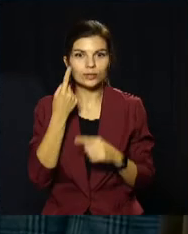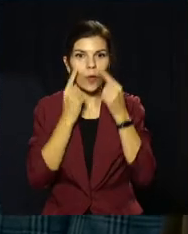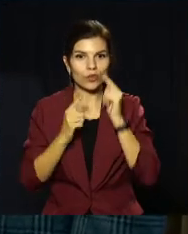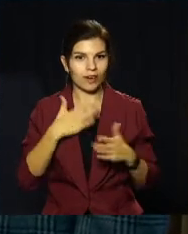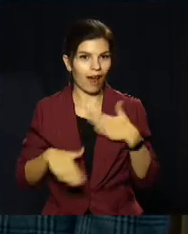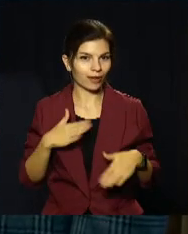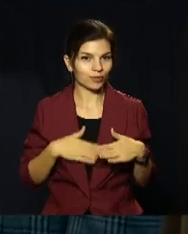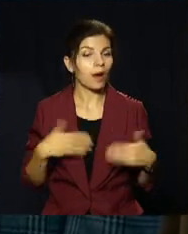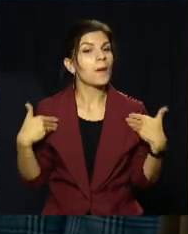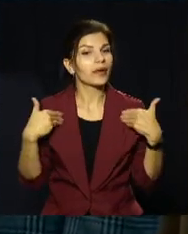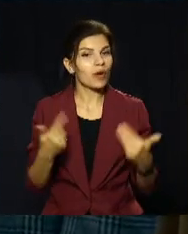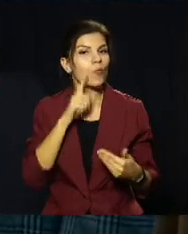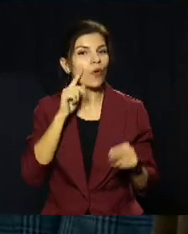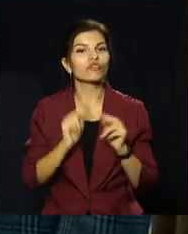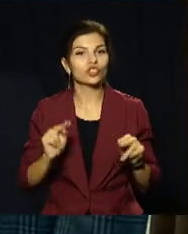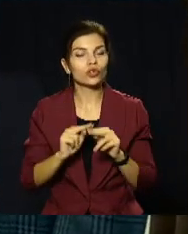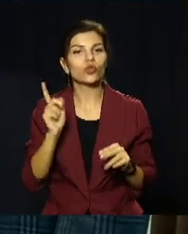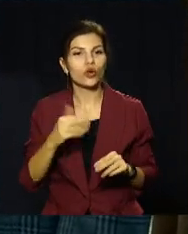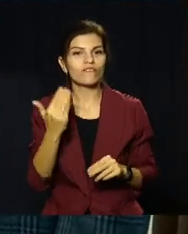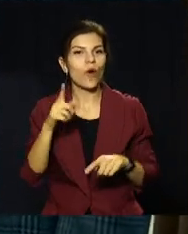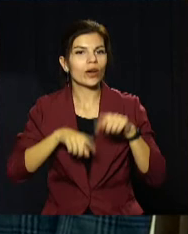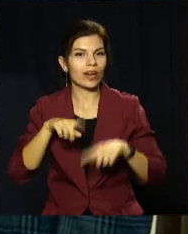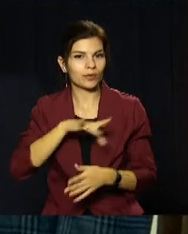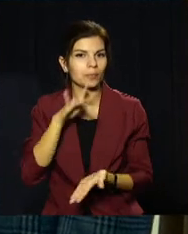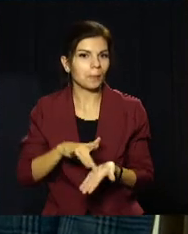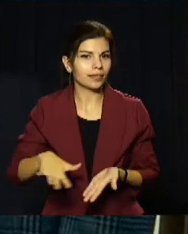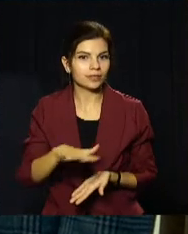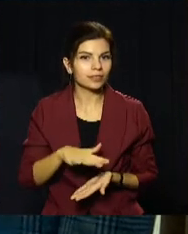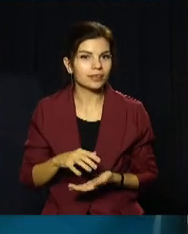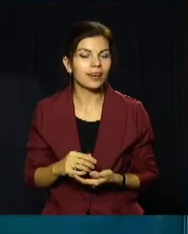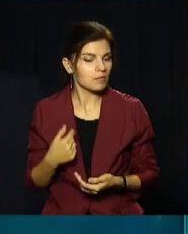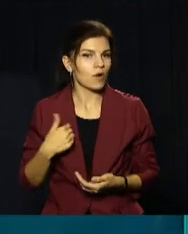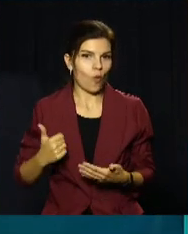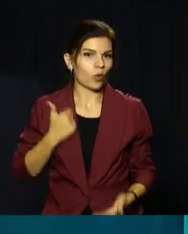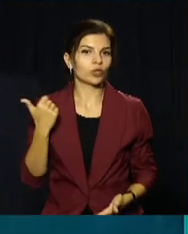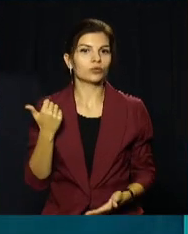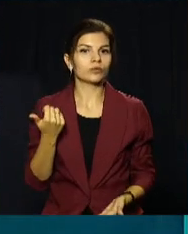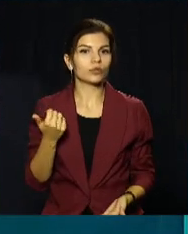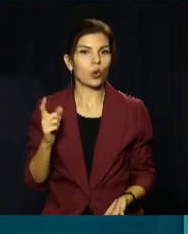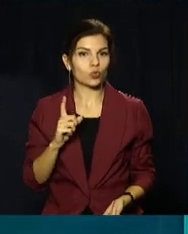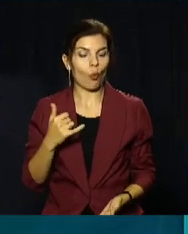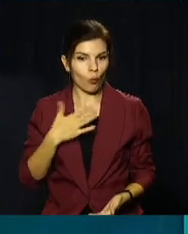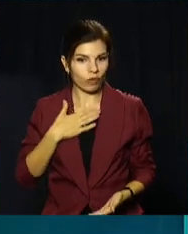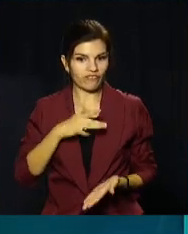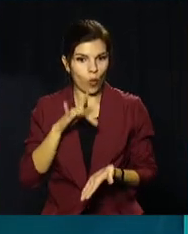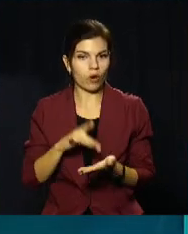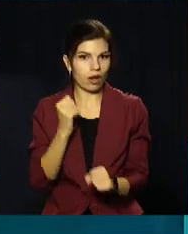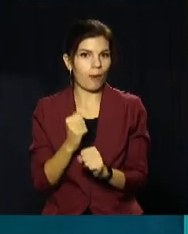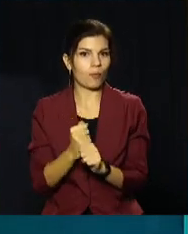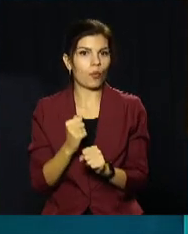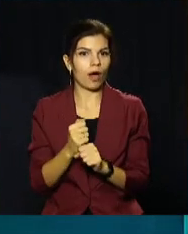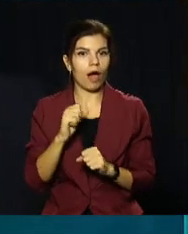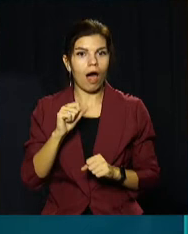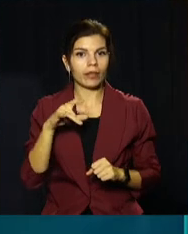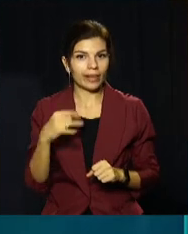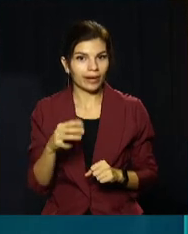радощі. Привітали молодого вчителя і в його рідному місті. Ми гордимося тим, що у нас в місті працює